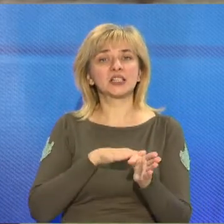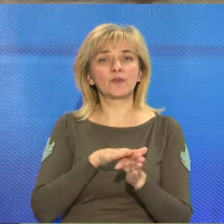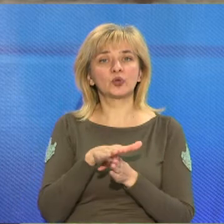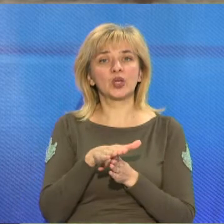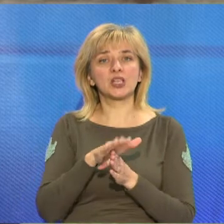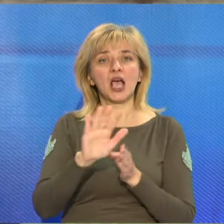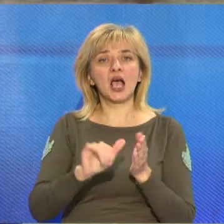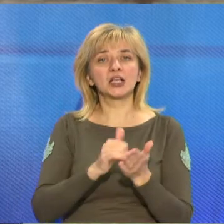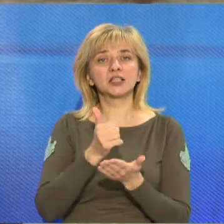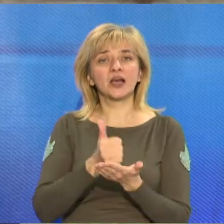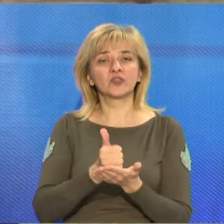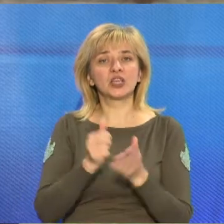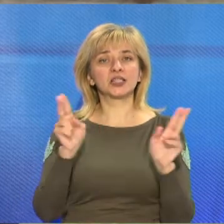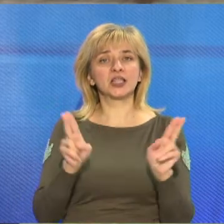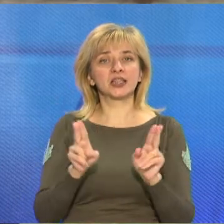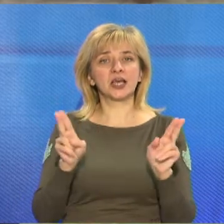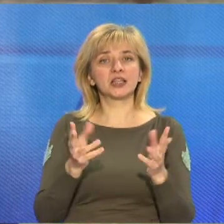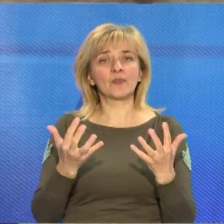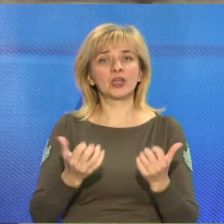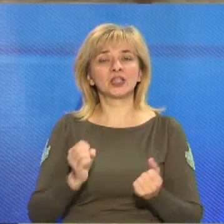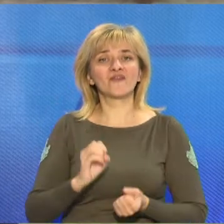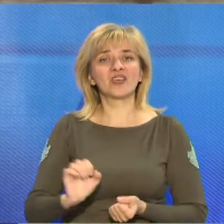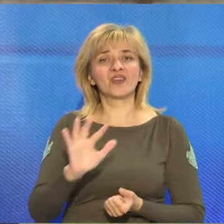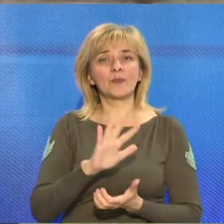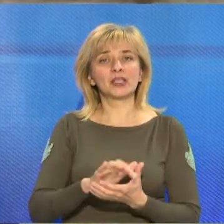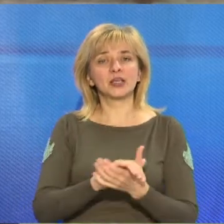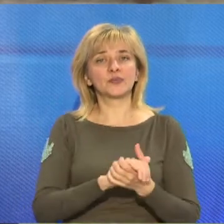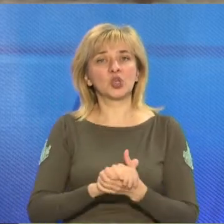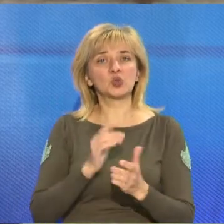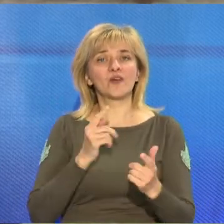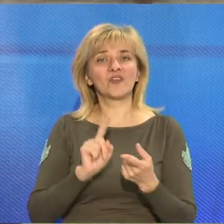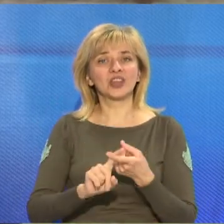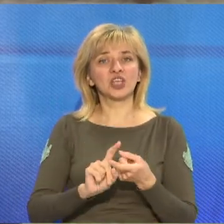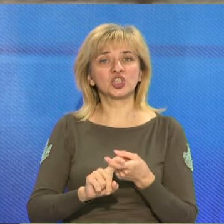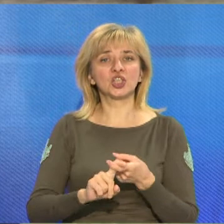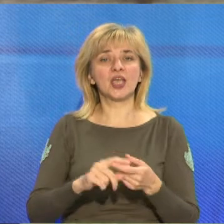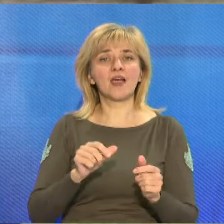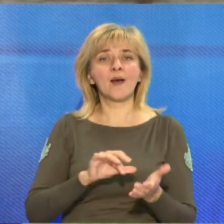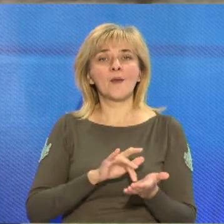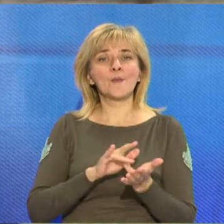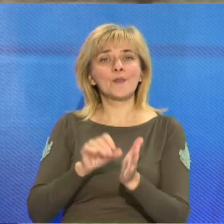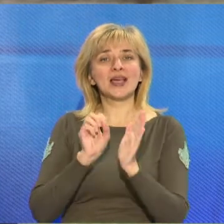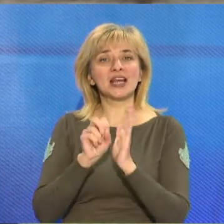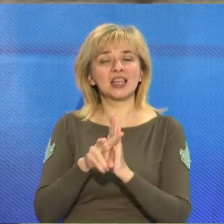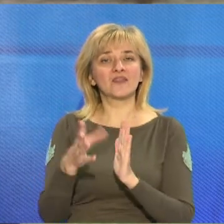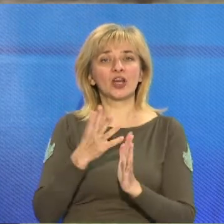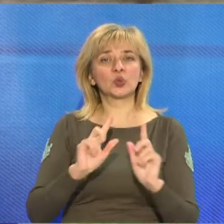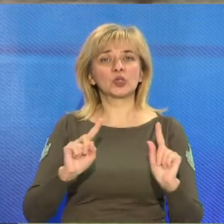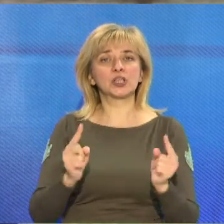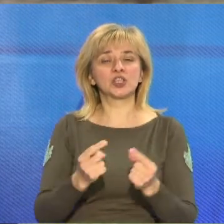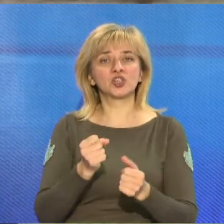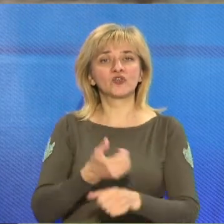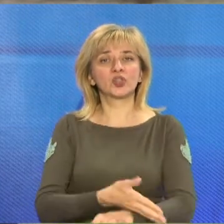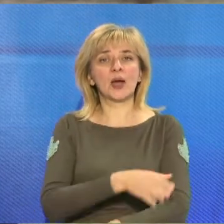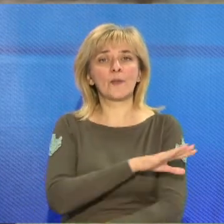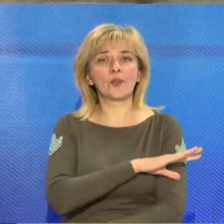соблюдать основные стандарты, принятые в Европейском Союзе, в отношении мигрантов, которые задерживаются на польской и